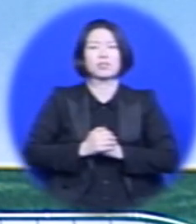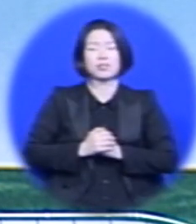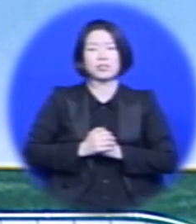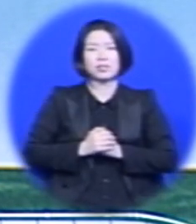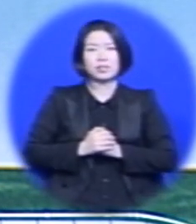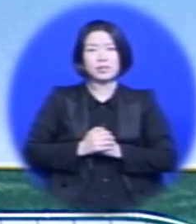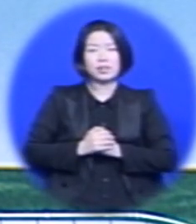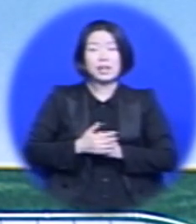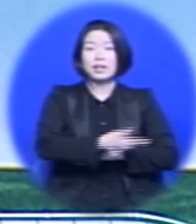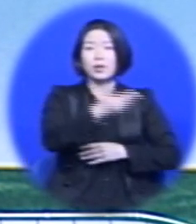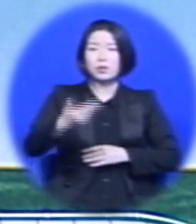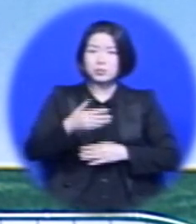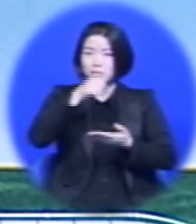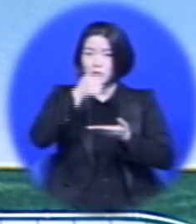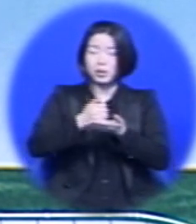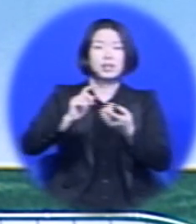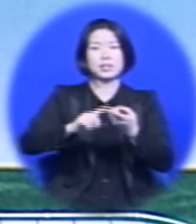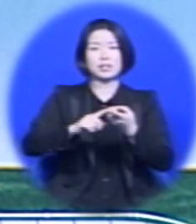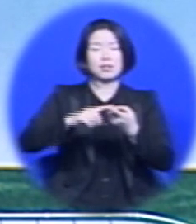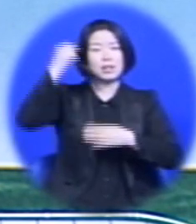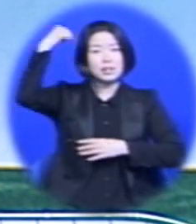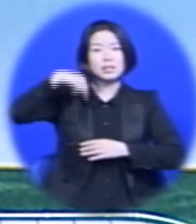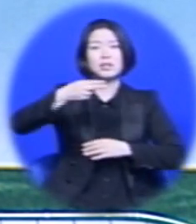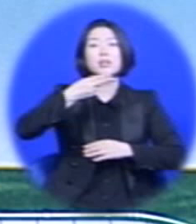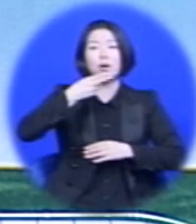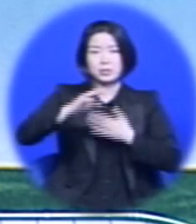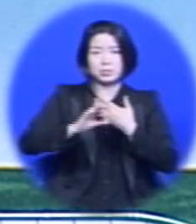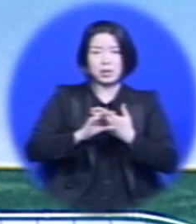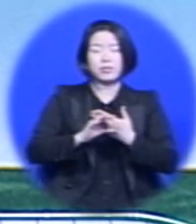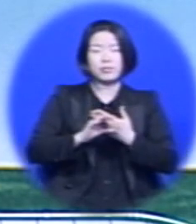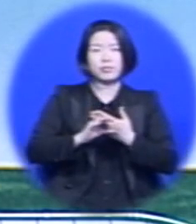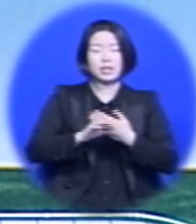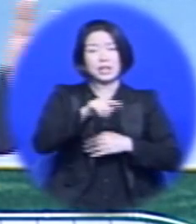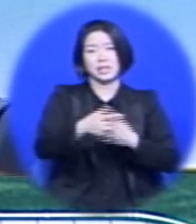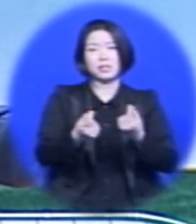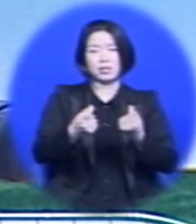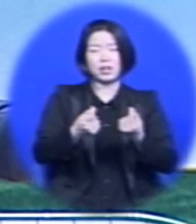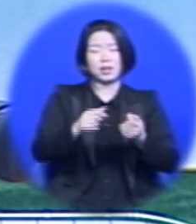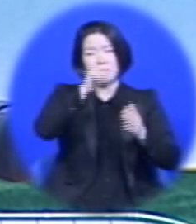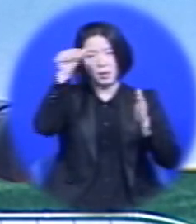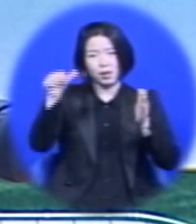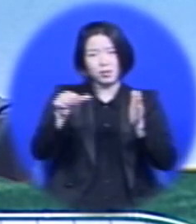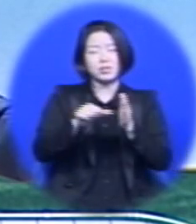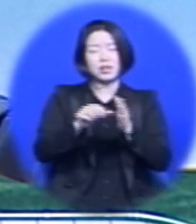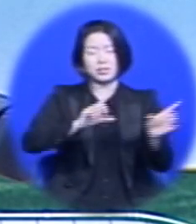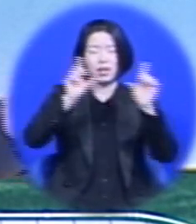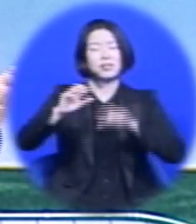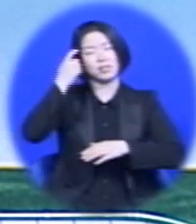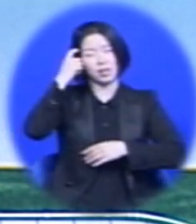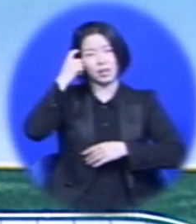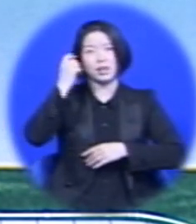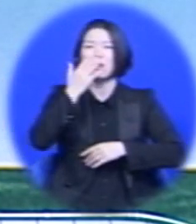거죠 여러분 죄에 대해서 무관계 해져버린 이렇게 그냥 평생 사는 거야